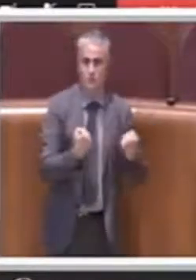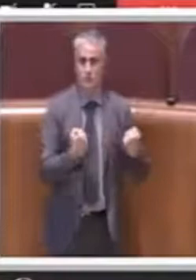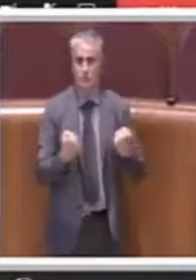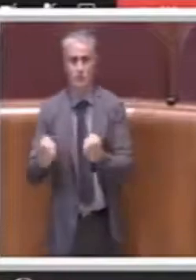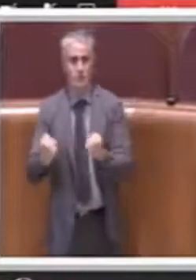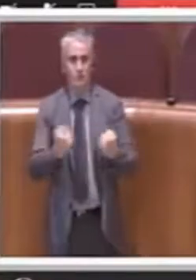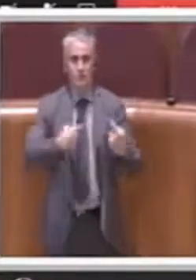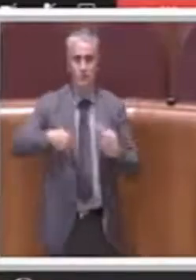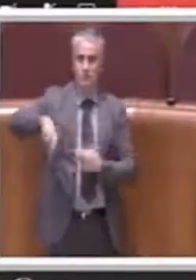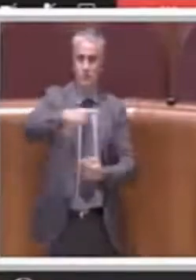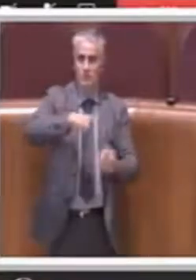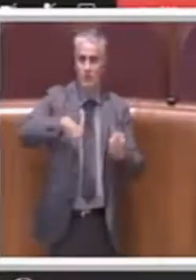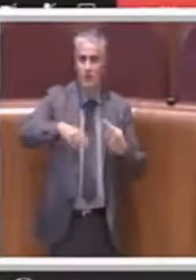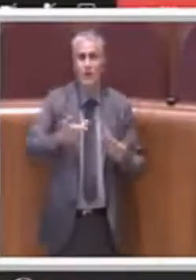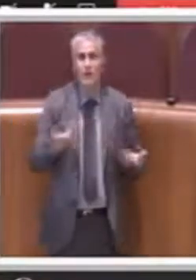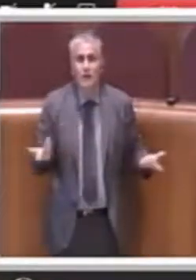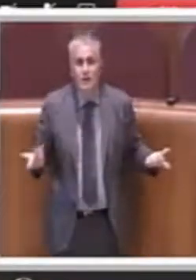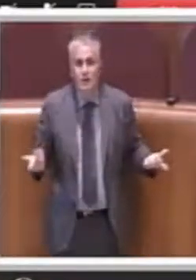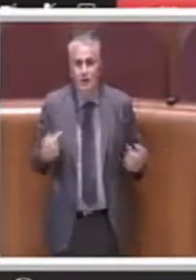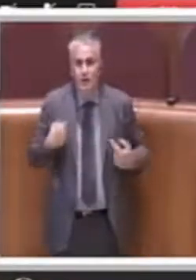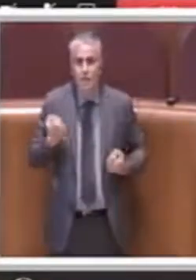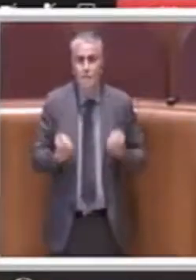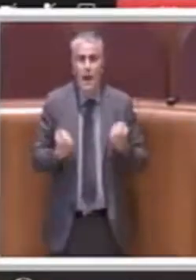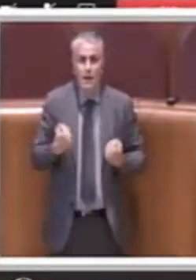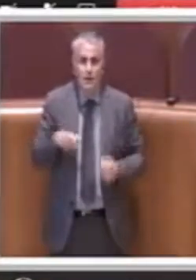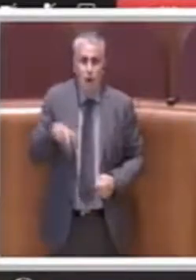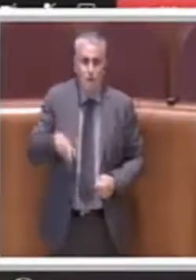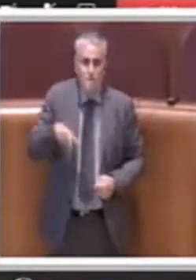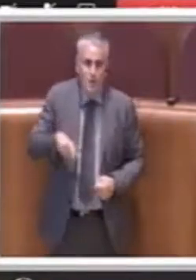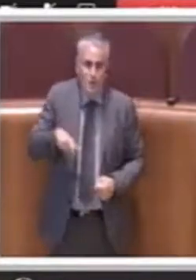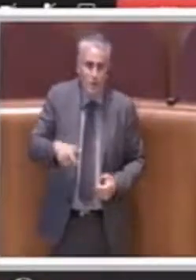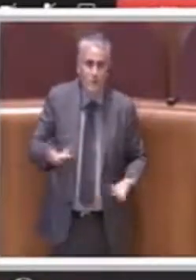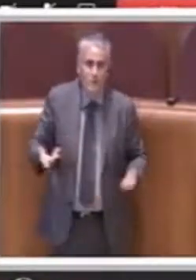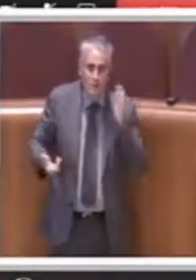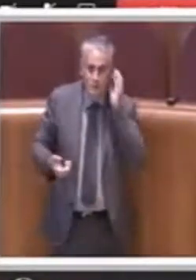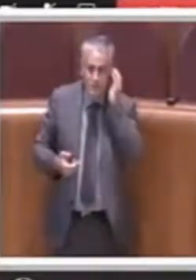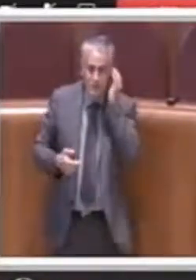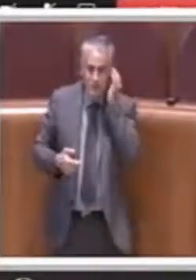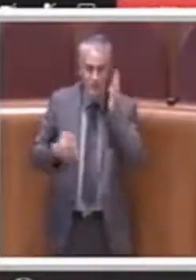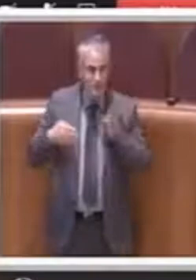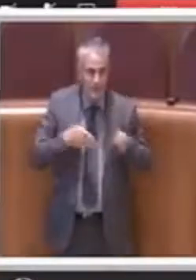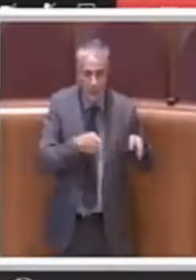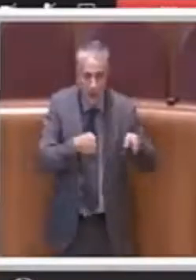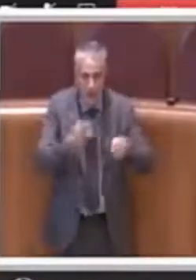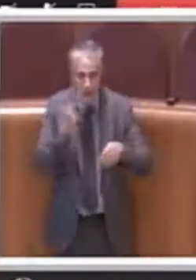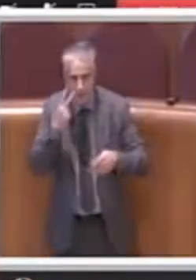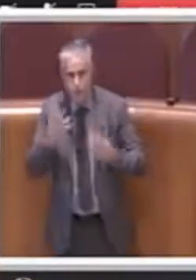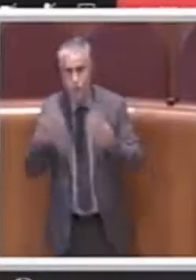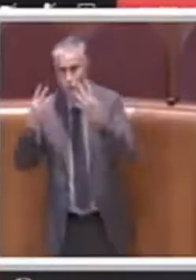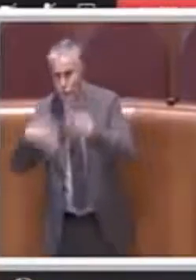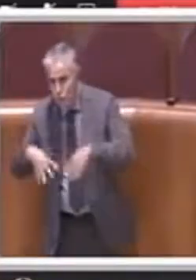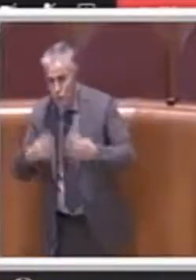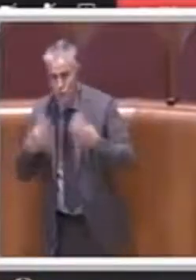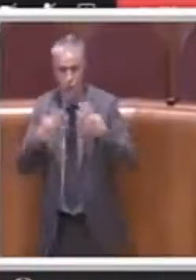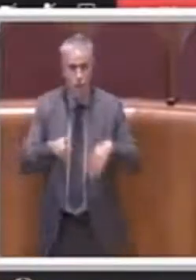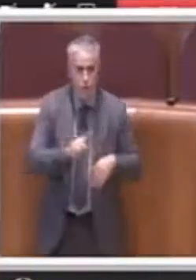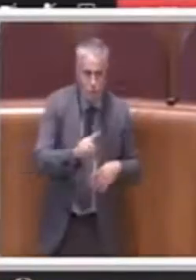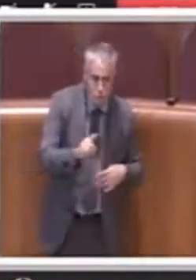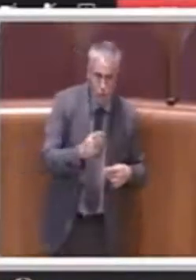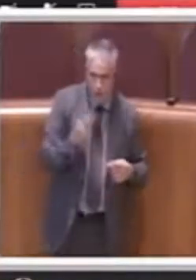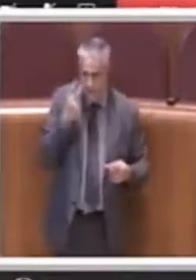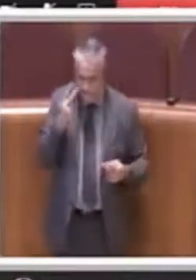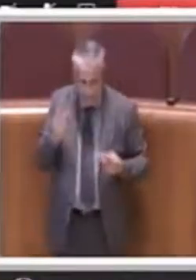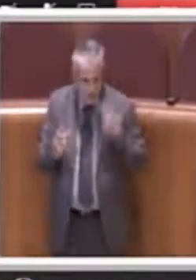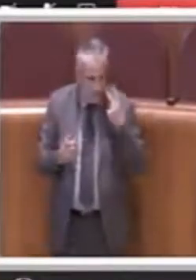ma ho necessità di usare la macchina, quindi percorro molte strade, mi accorgo di quello che va, quello che non va e anche di quello che